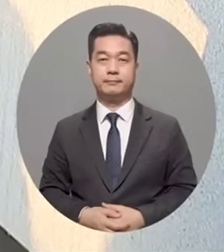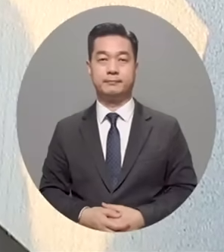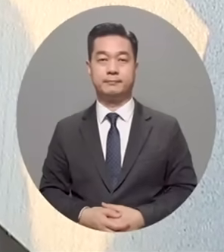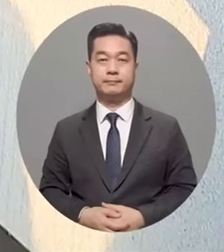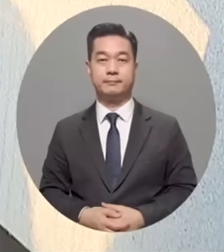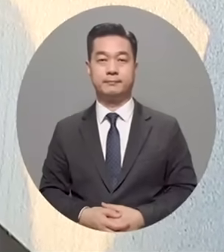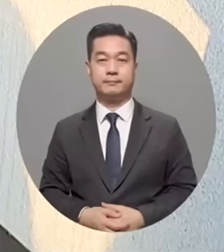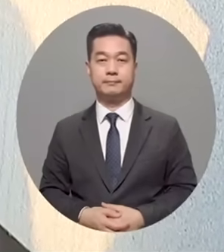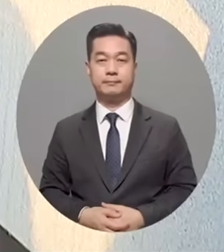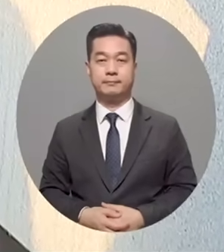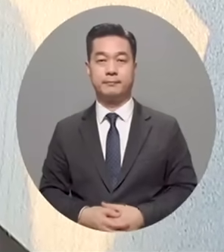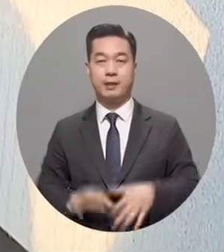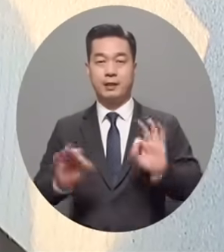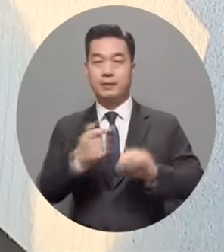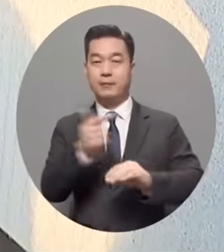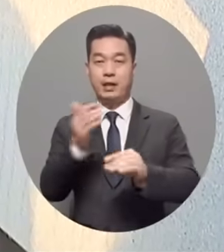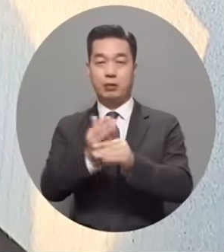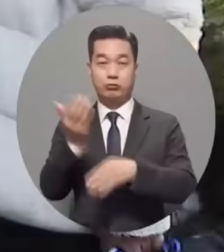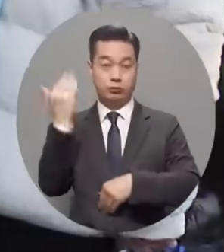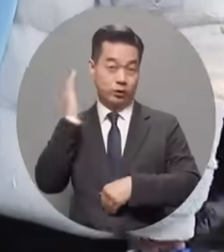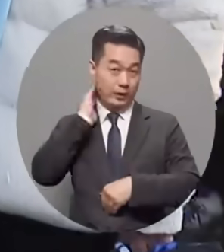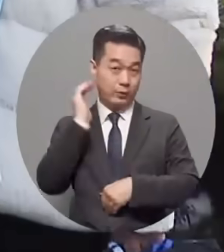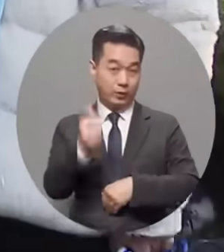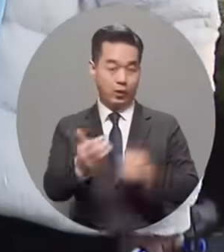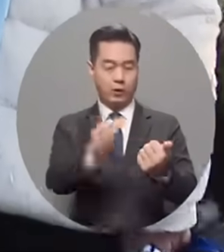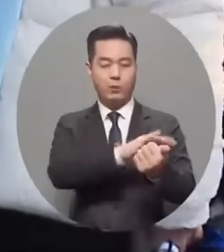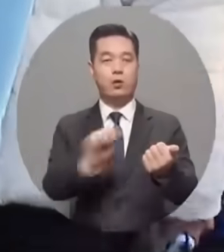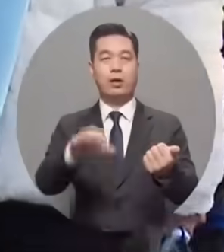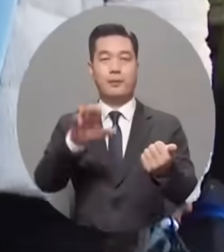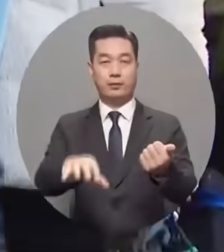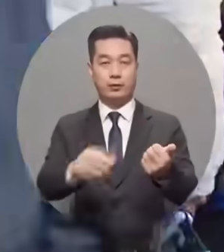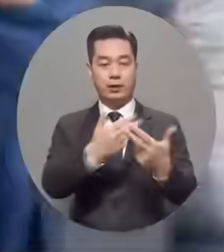고 김대중 전 대통령 묘역 앞에서 만난 이재명